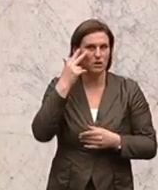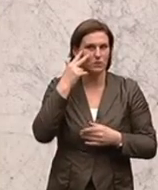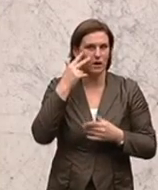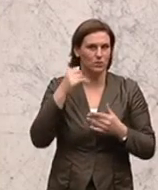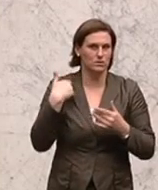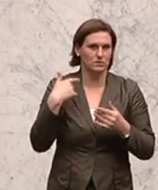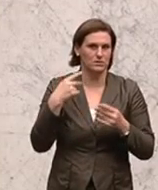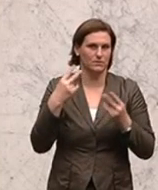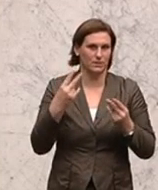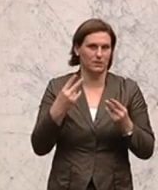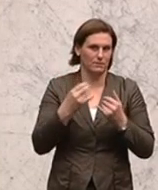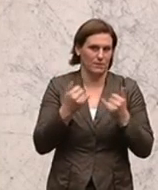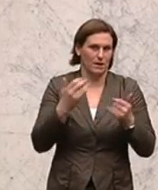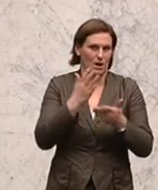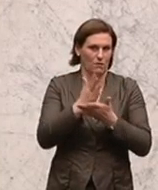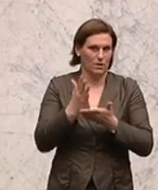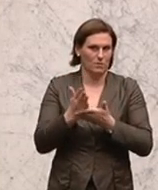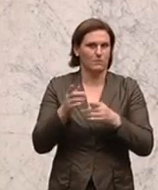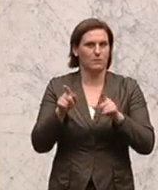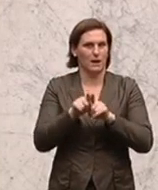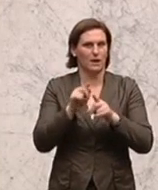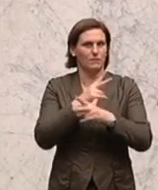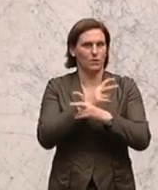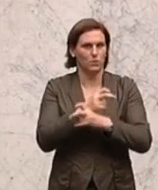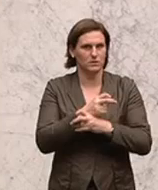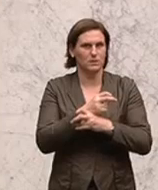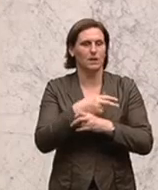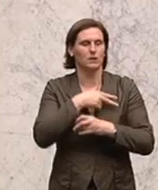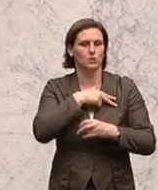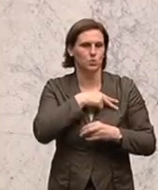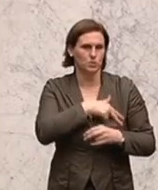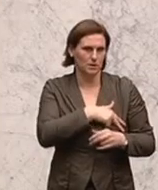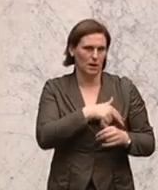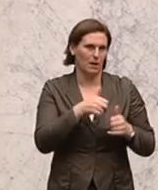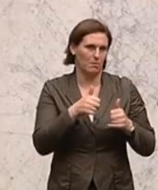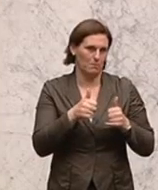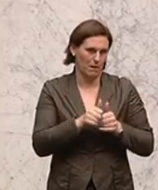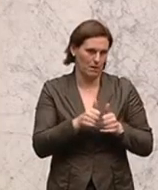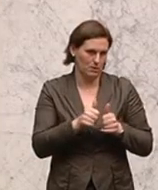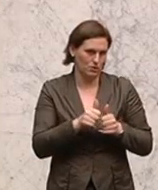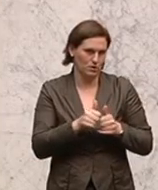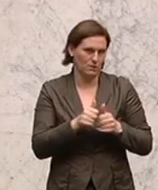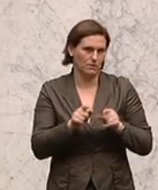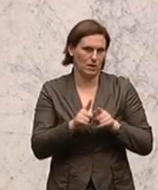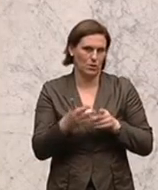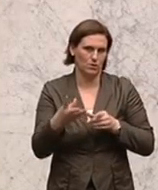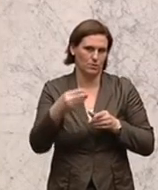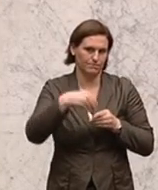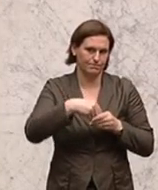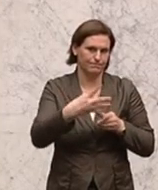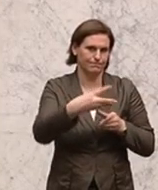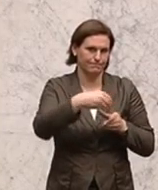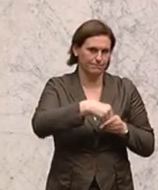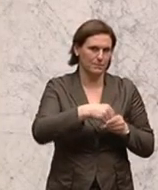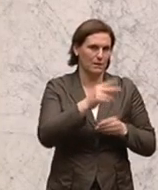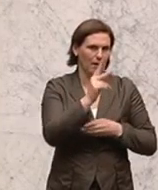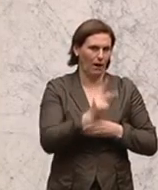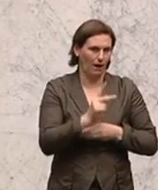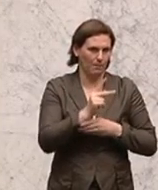von 110 Millionen Euro, was in etwa den Maximalkosten aus dieser sogenannten Haas-Studie